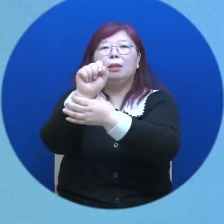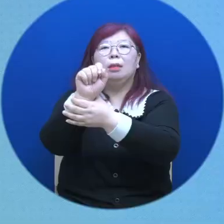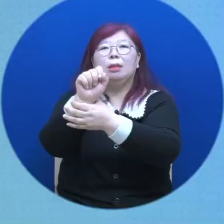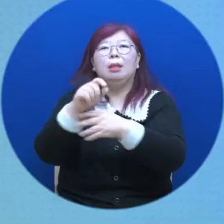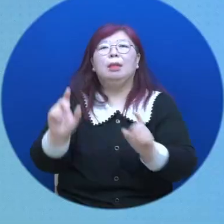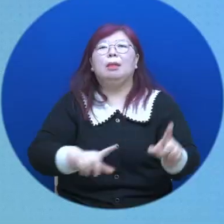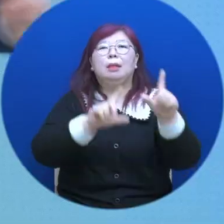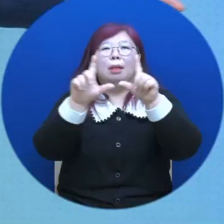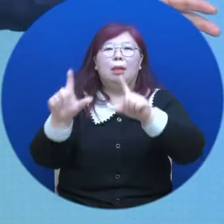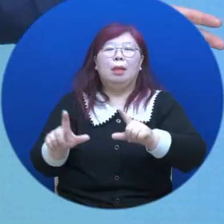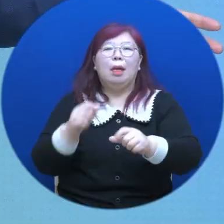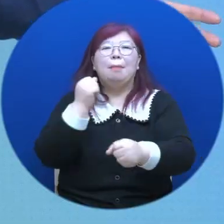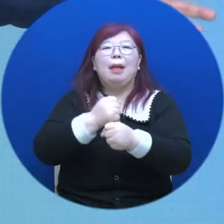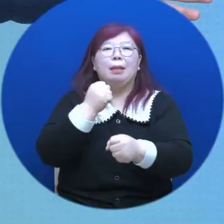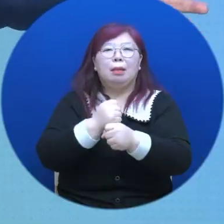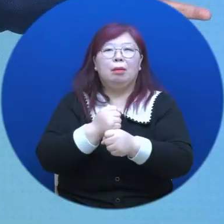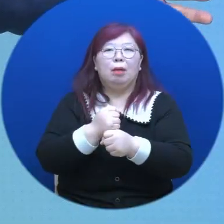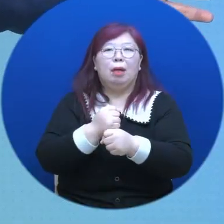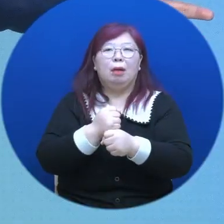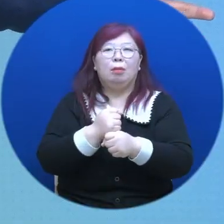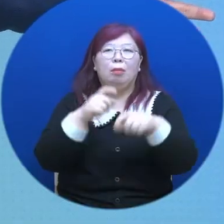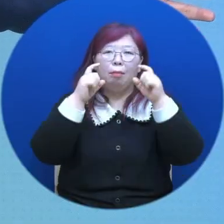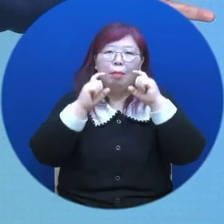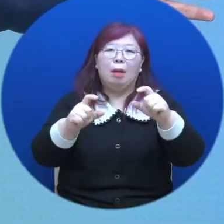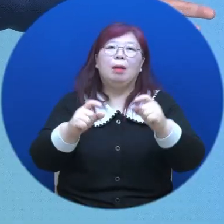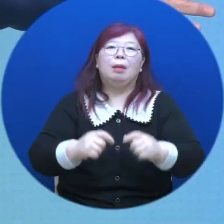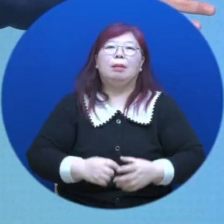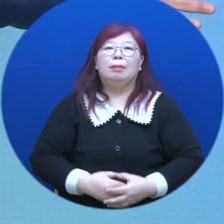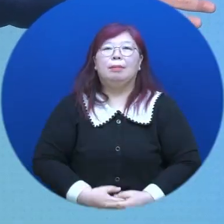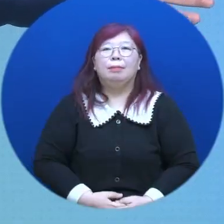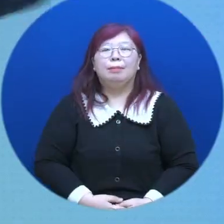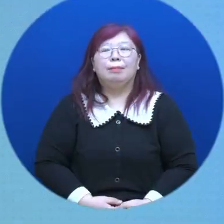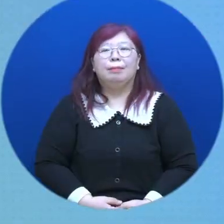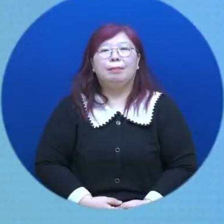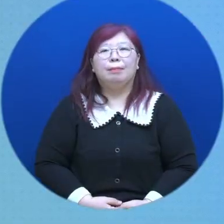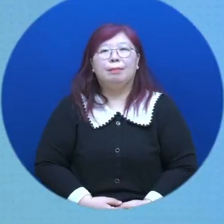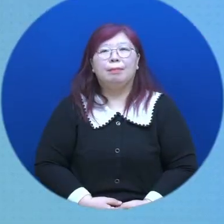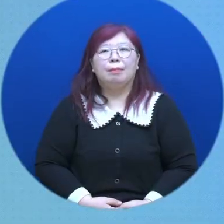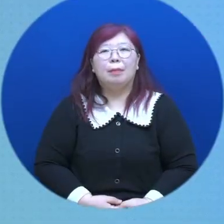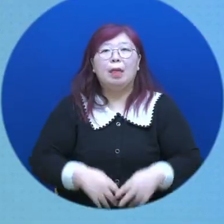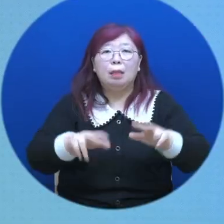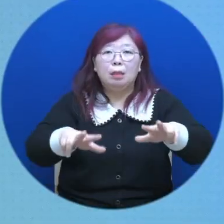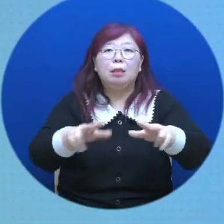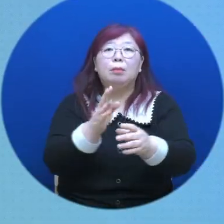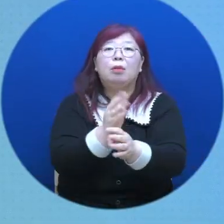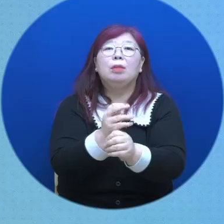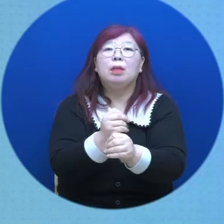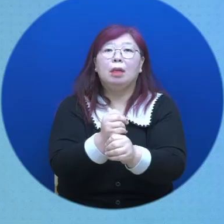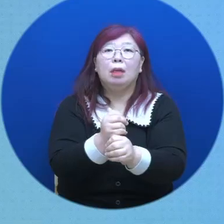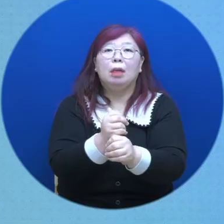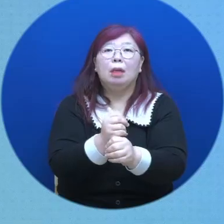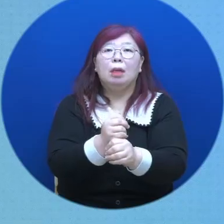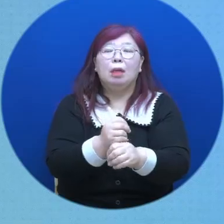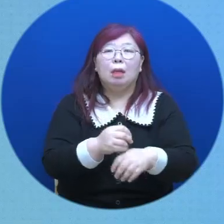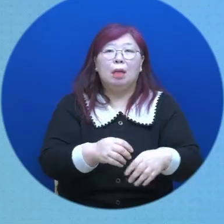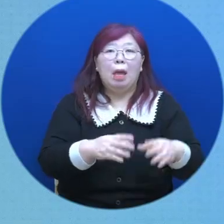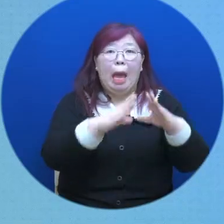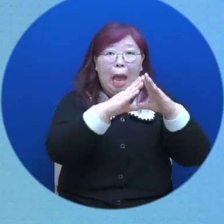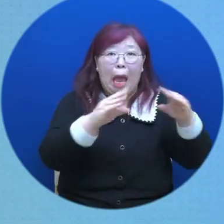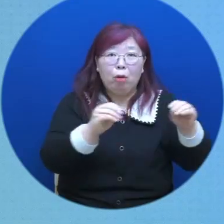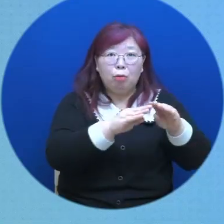살게 할 거다. 이것을 말씀하고 있지 않습니까? 지금 언젠데? 애굽에서 나온